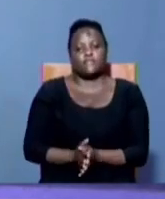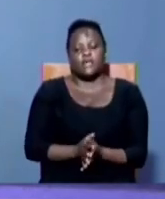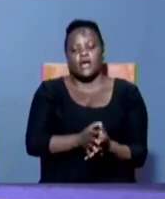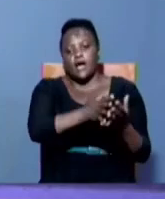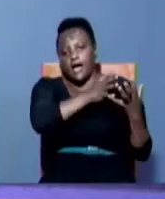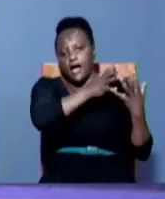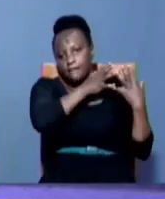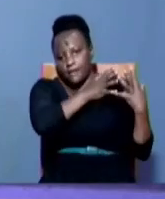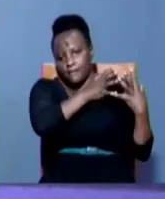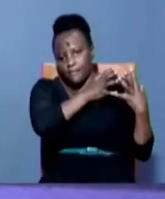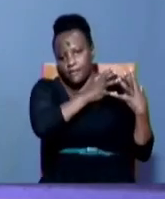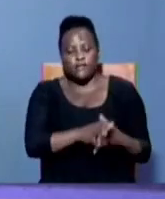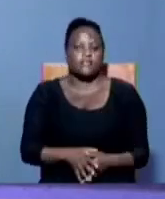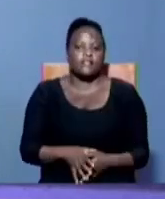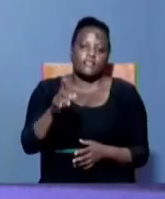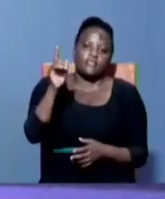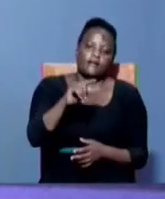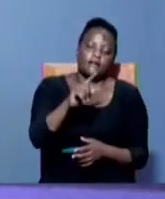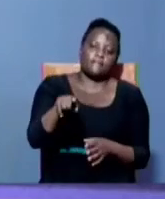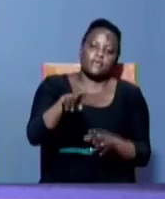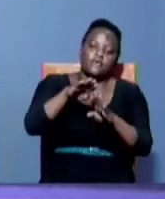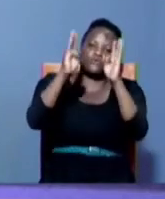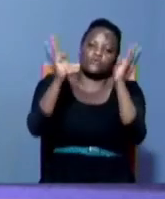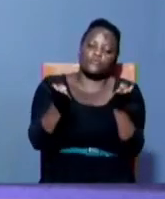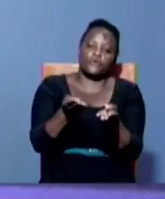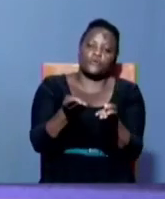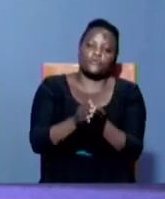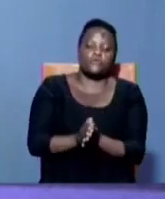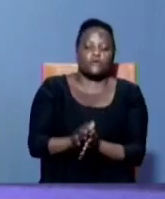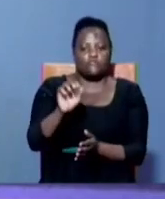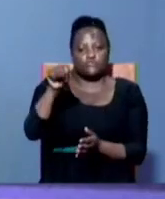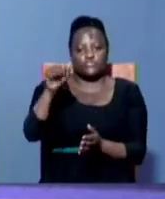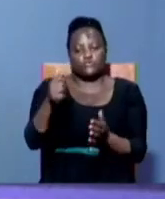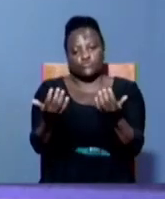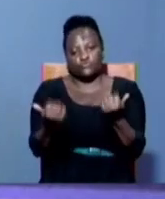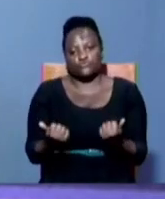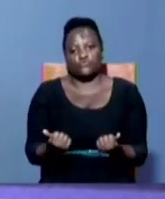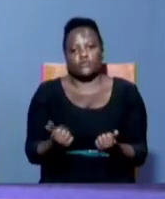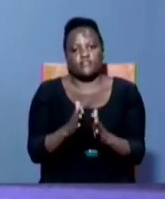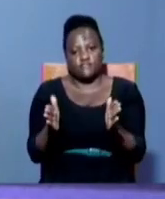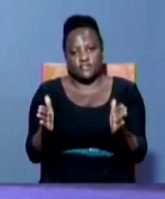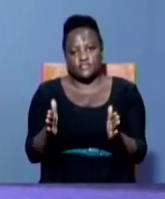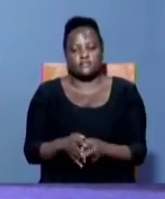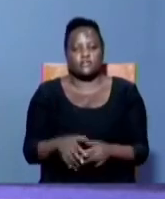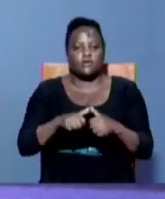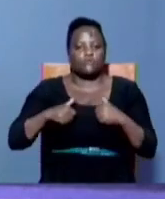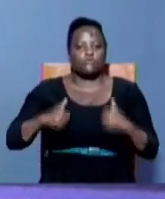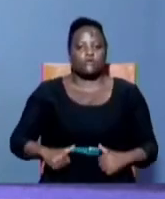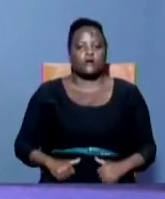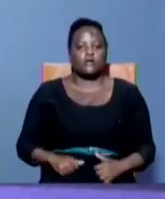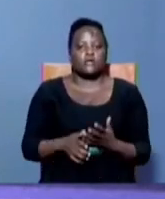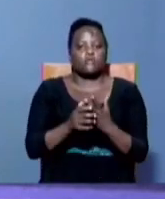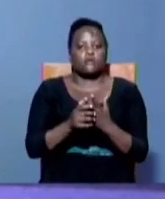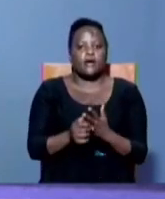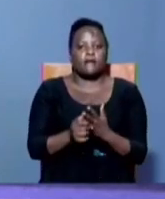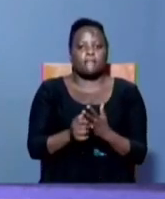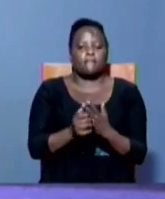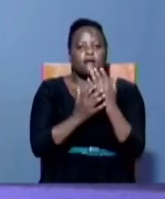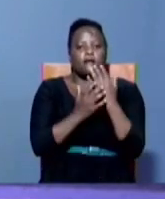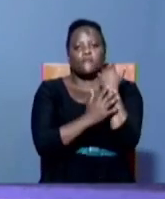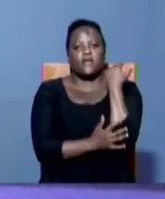alafu ndipo sasa achukue nafasi ya ukuhani kwa damu yake mwenyewe.